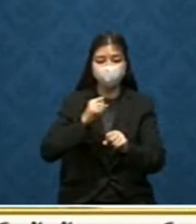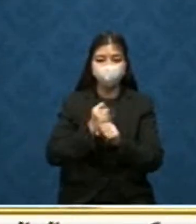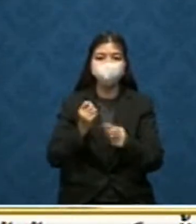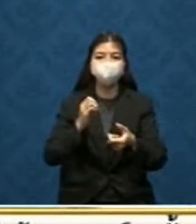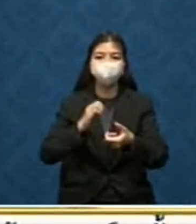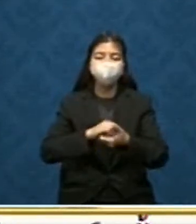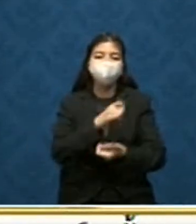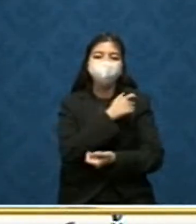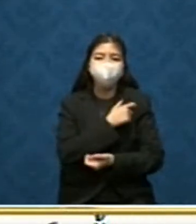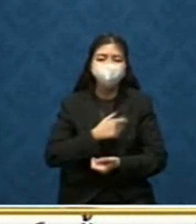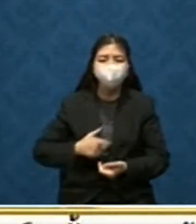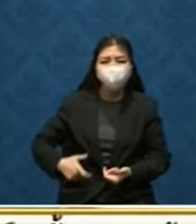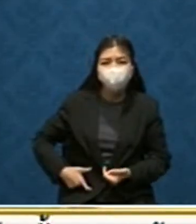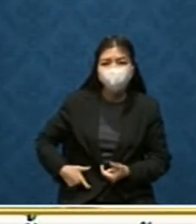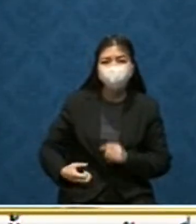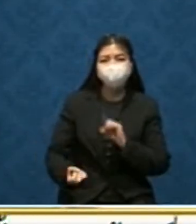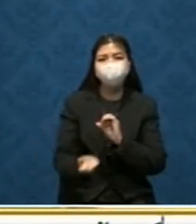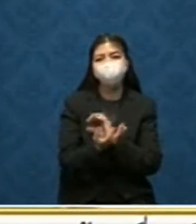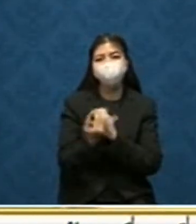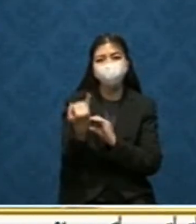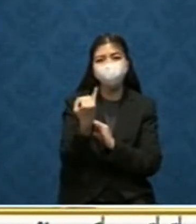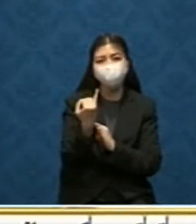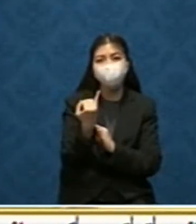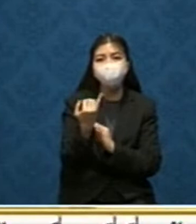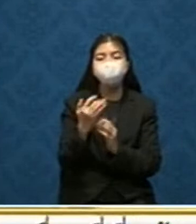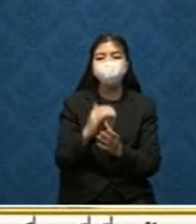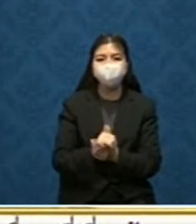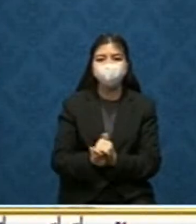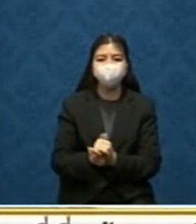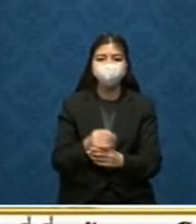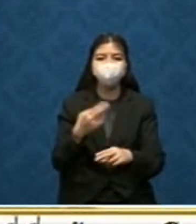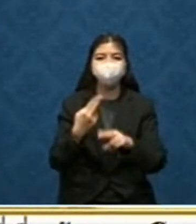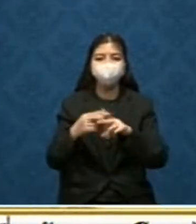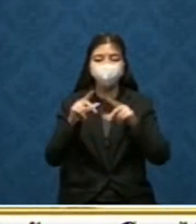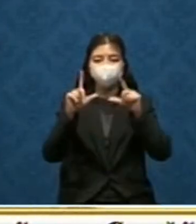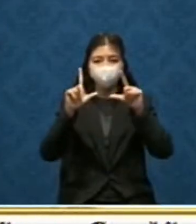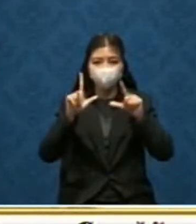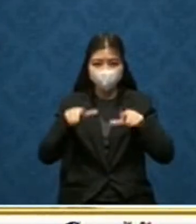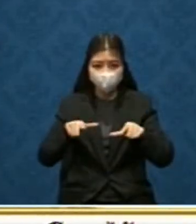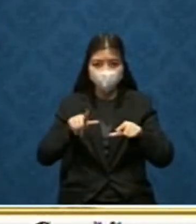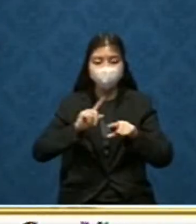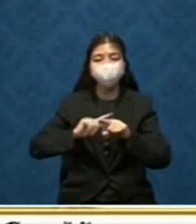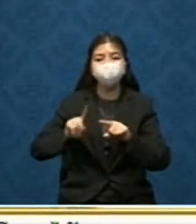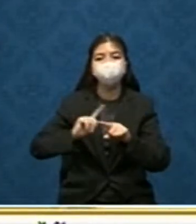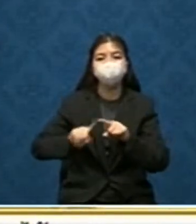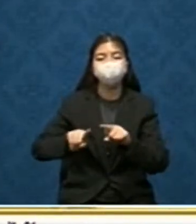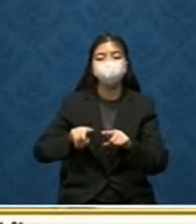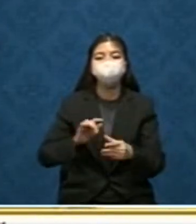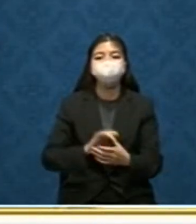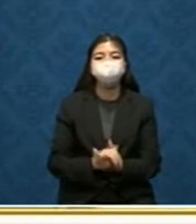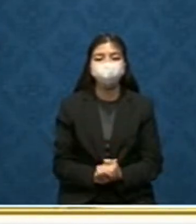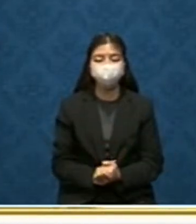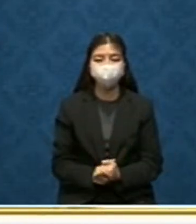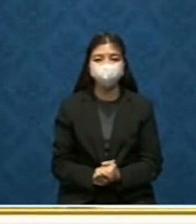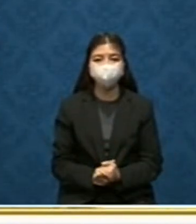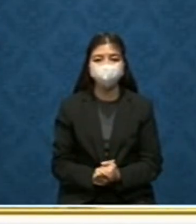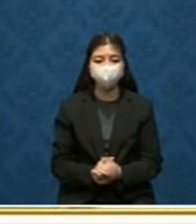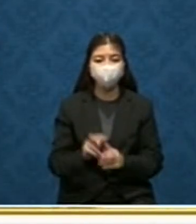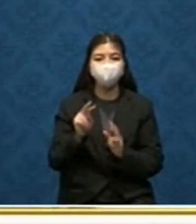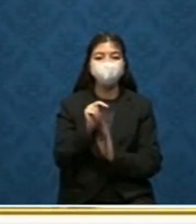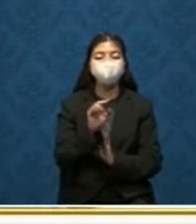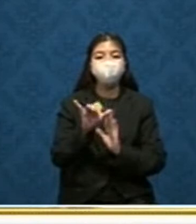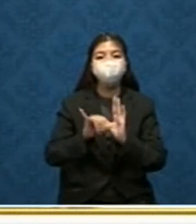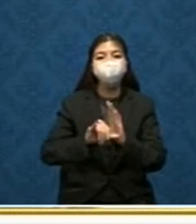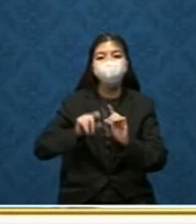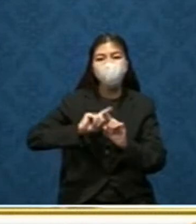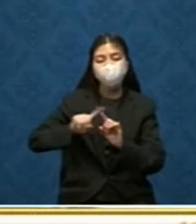อัี้ก็ลมเหลวนะครับธรดลทผมวามาทงหมดนี่คือนะยอบายท่ๆที่ท่าน